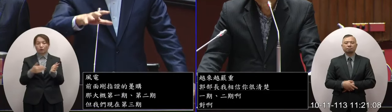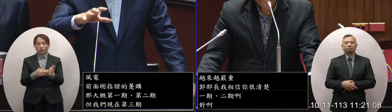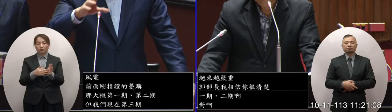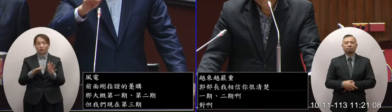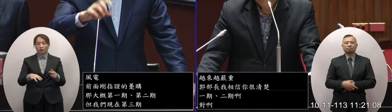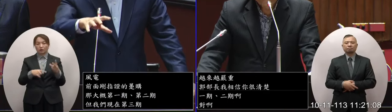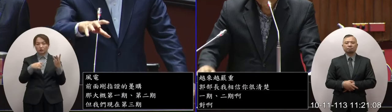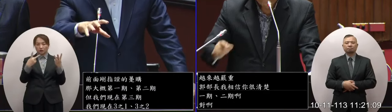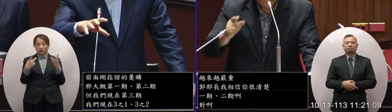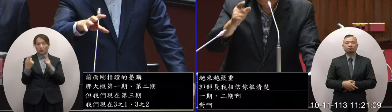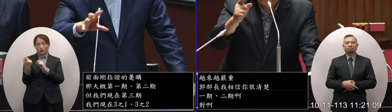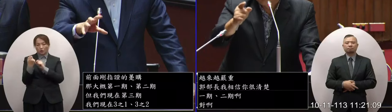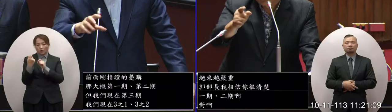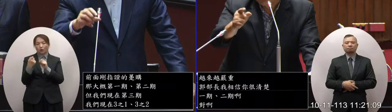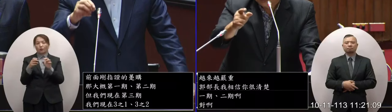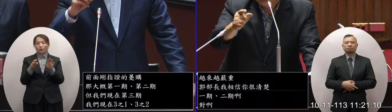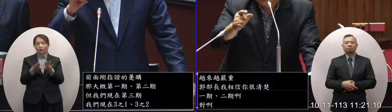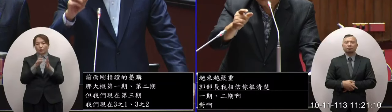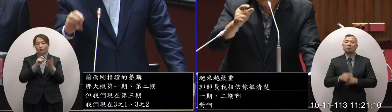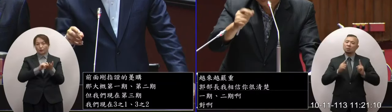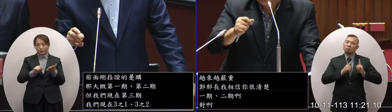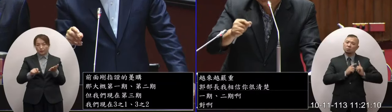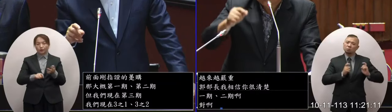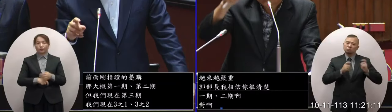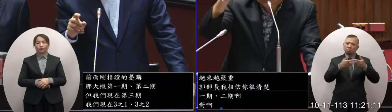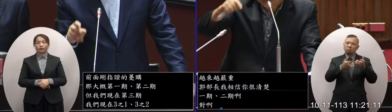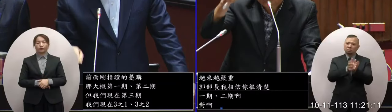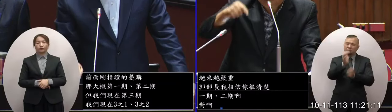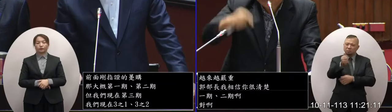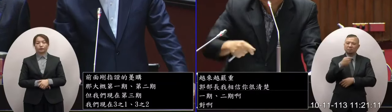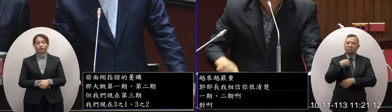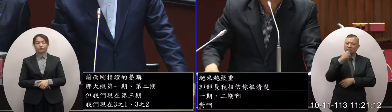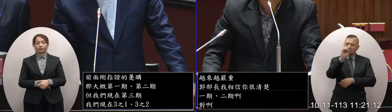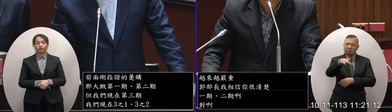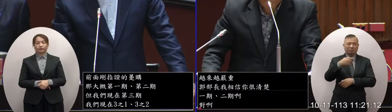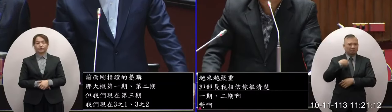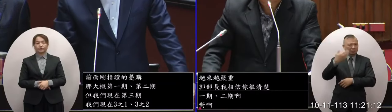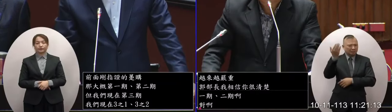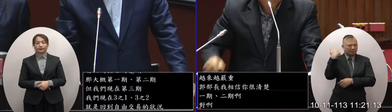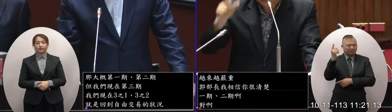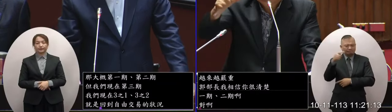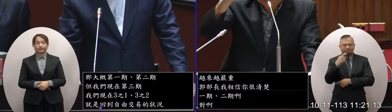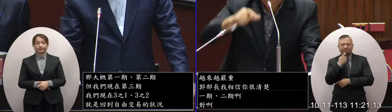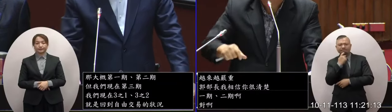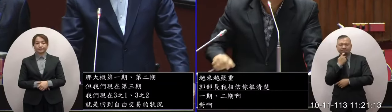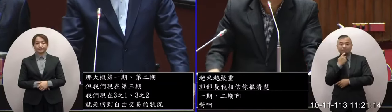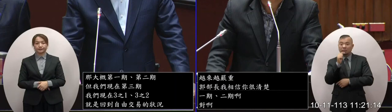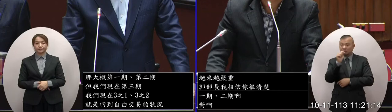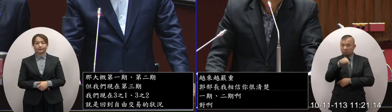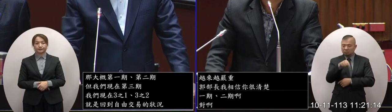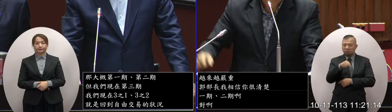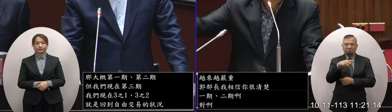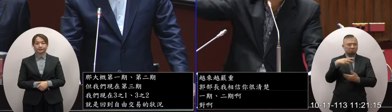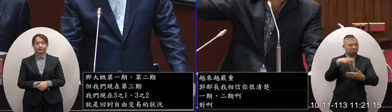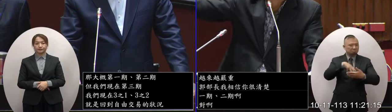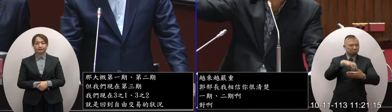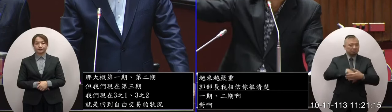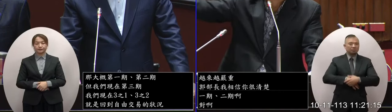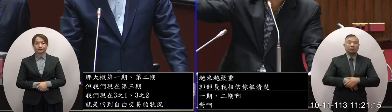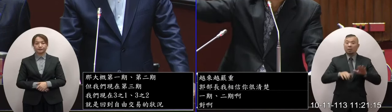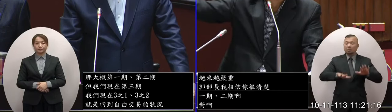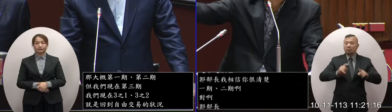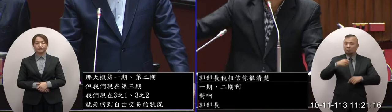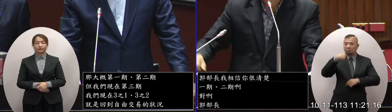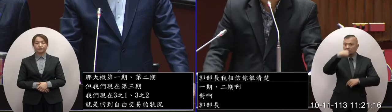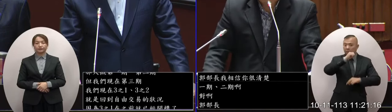那3之2是最近才开的。 郭部长，我跟你讲，我当初就一直质疑啊，这个里面哈、哦、是现在台电